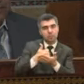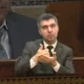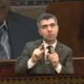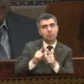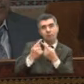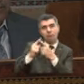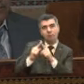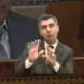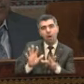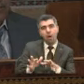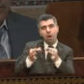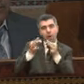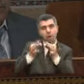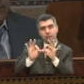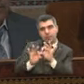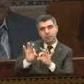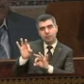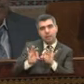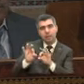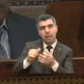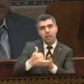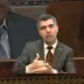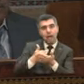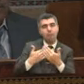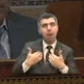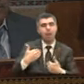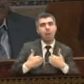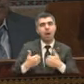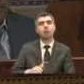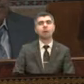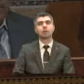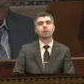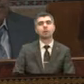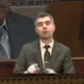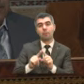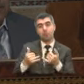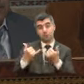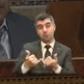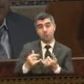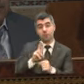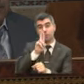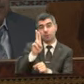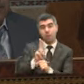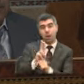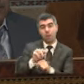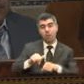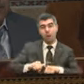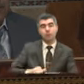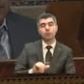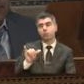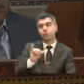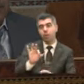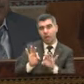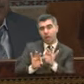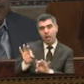من الملاحظات حول تدبير برنامج دعم الأشخاص في وضعية إعاقة، لذا نسائلكن السيدة الوزيرة عن الإجراءات